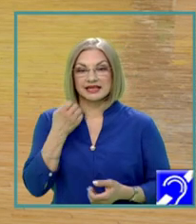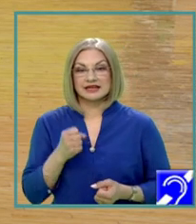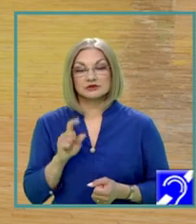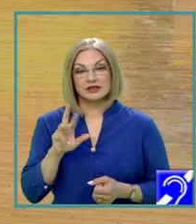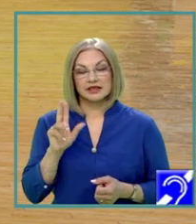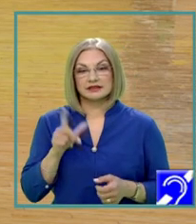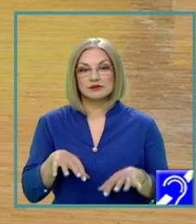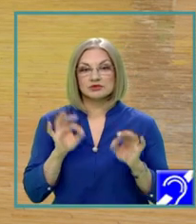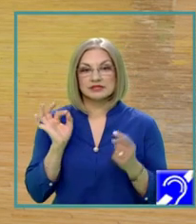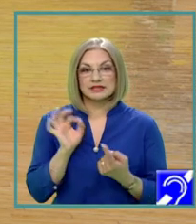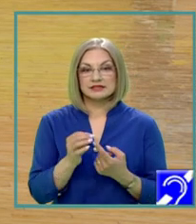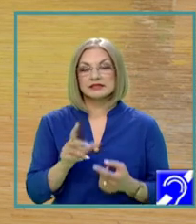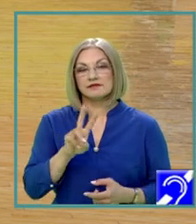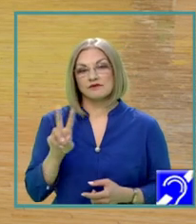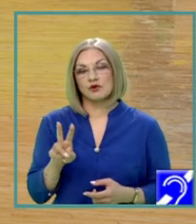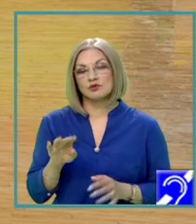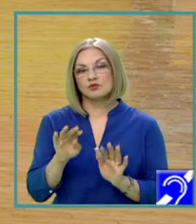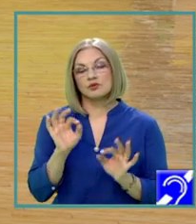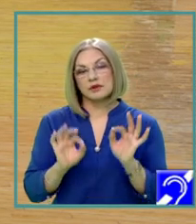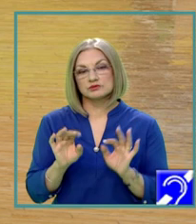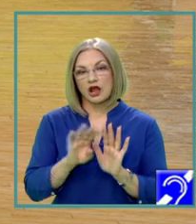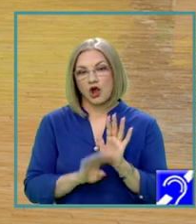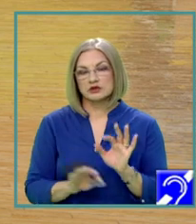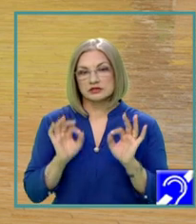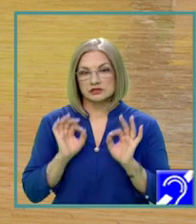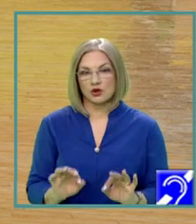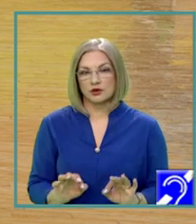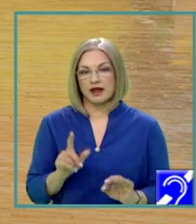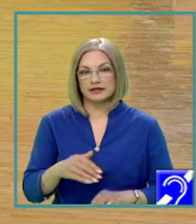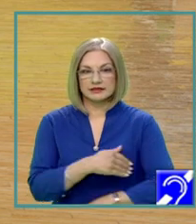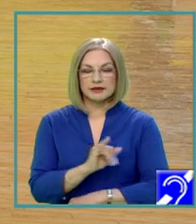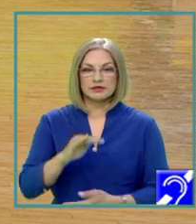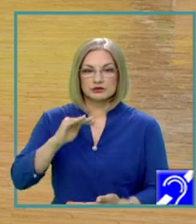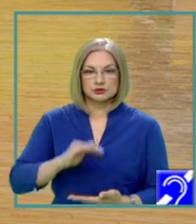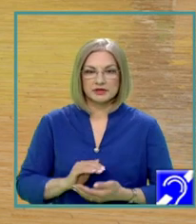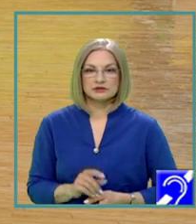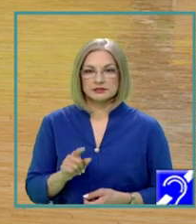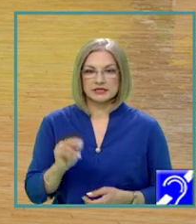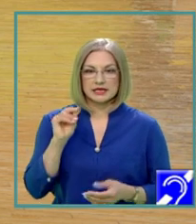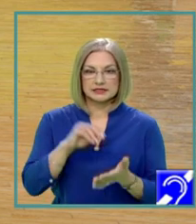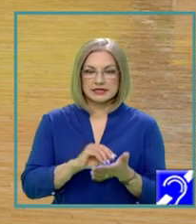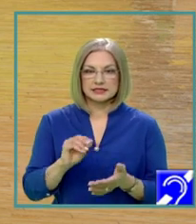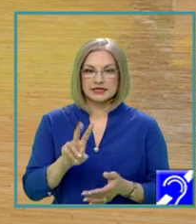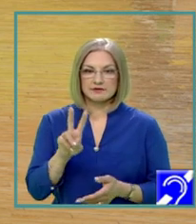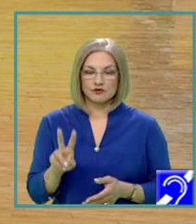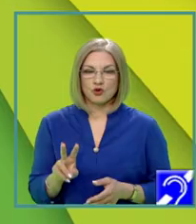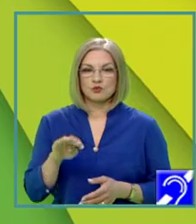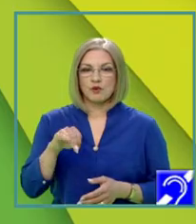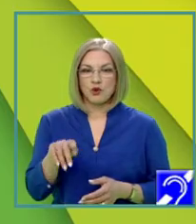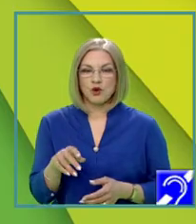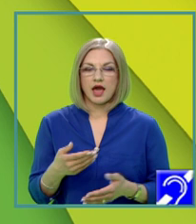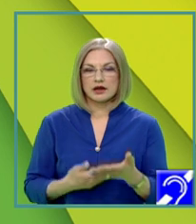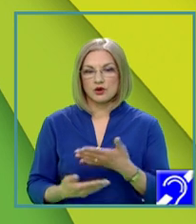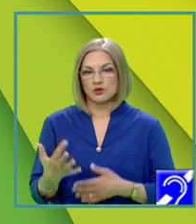Determinați volumul măsurat în condiții normale de temperatură și presiune pentru aceasta vom scrie formula volumului molar vom pui numărul